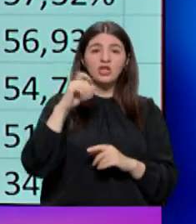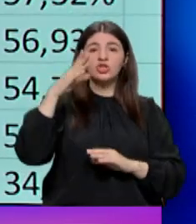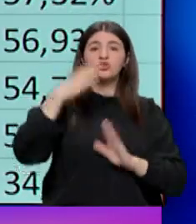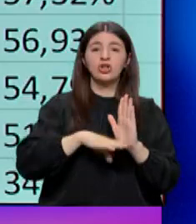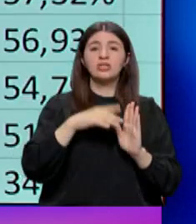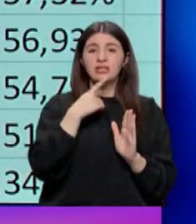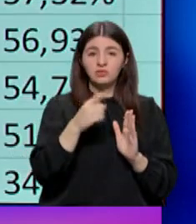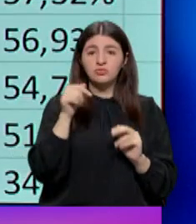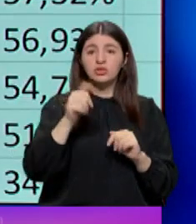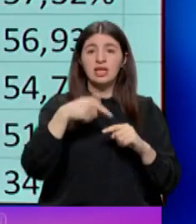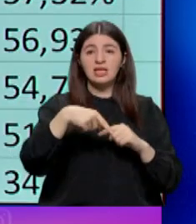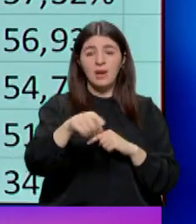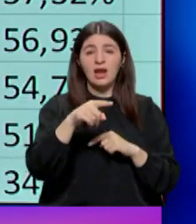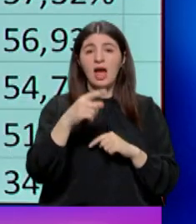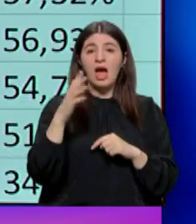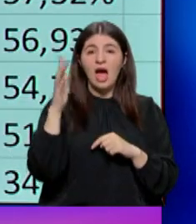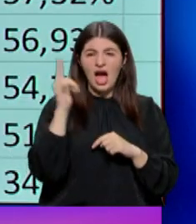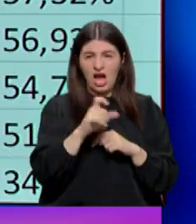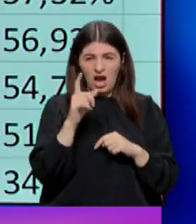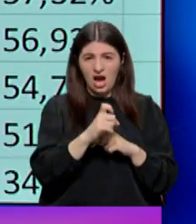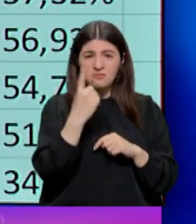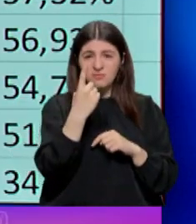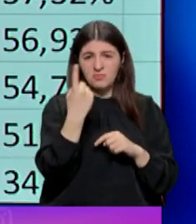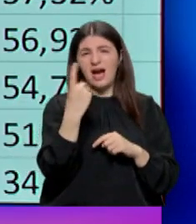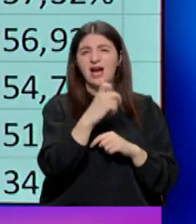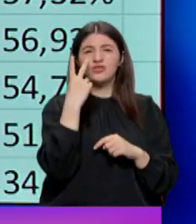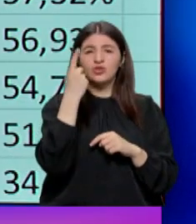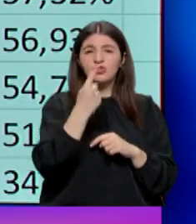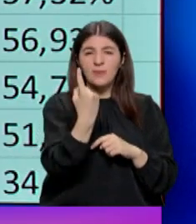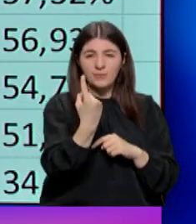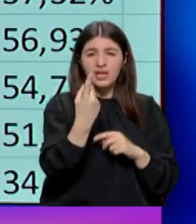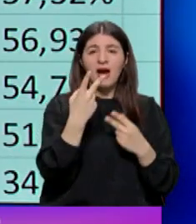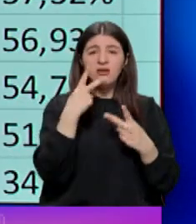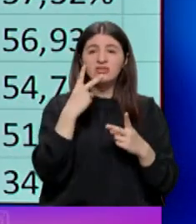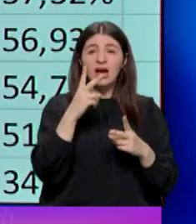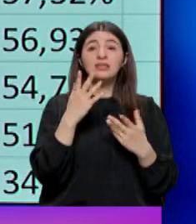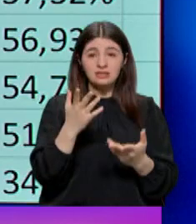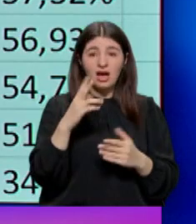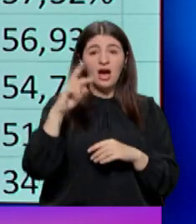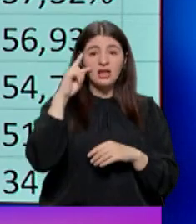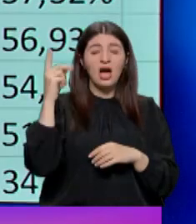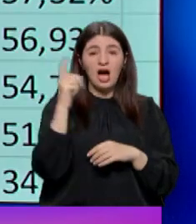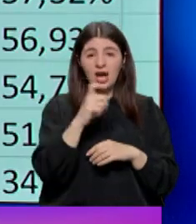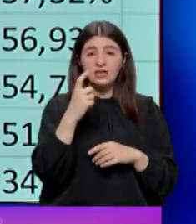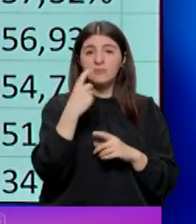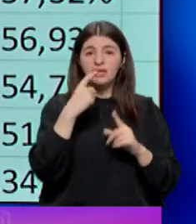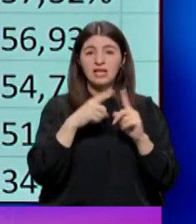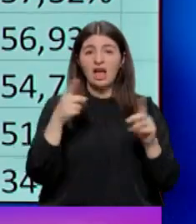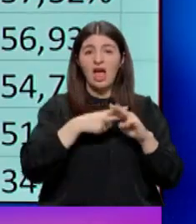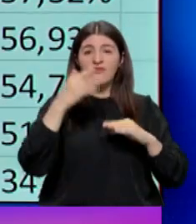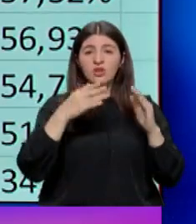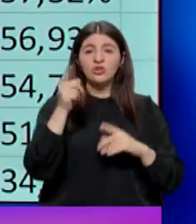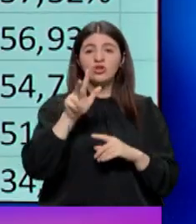düştüğünü göreceğiz demiş. Bugün itibariyle her ay aylık %1 açıklanırsa Aralık'ta yıllık